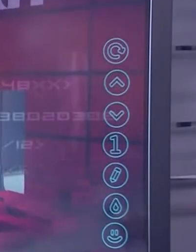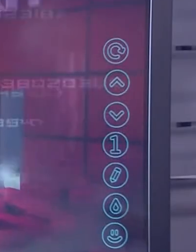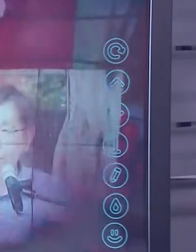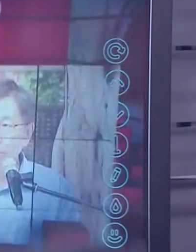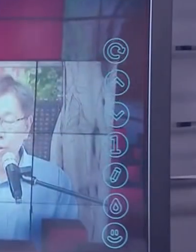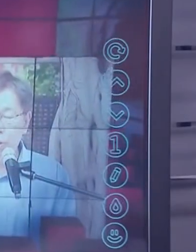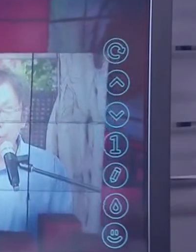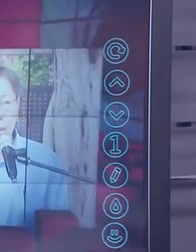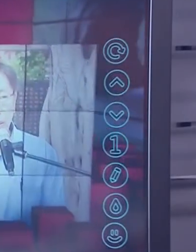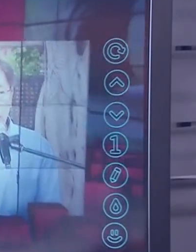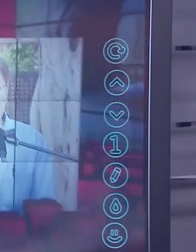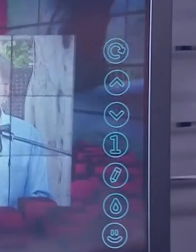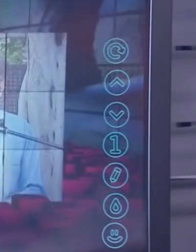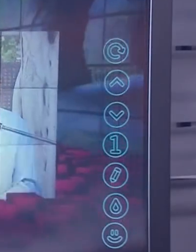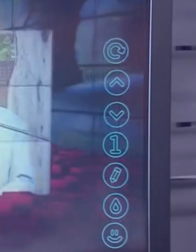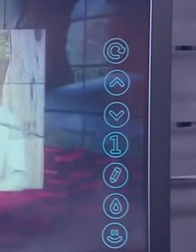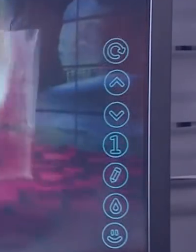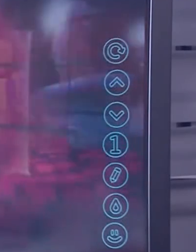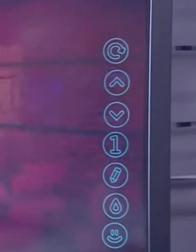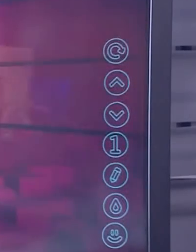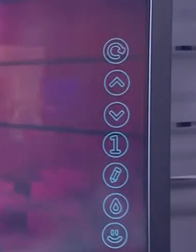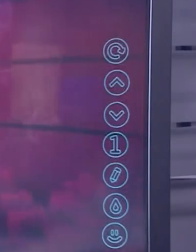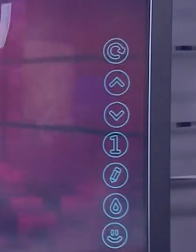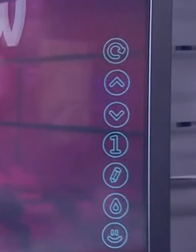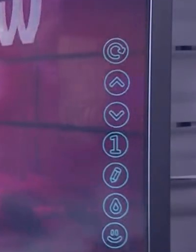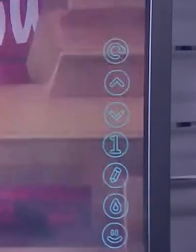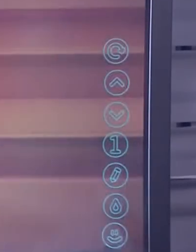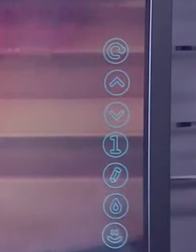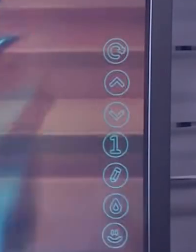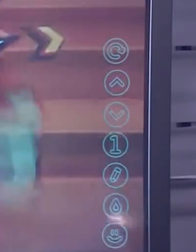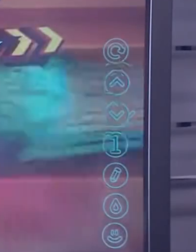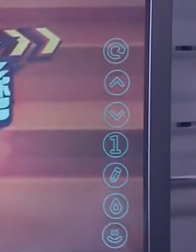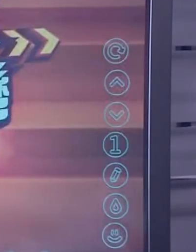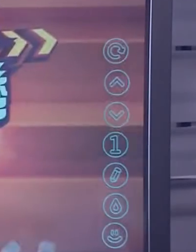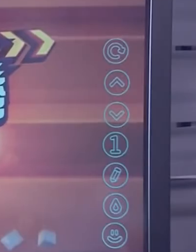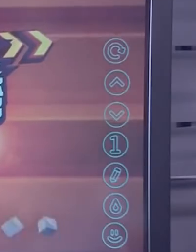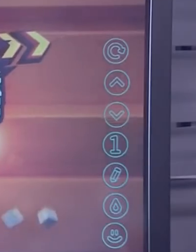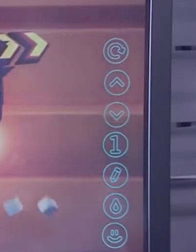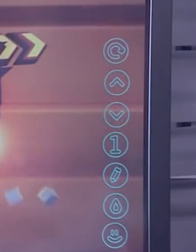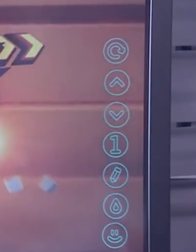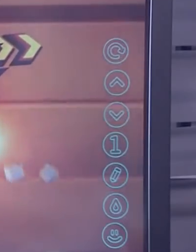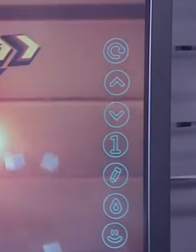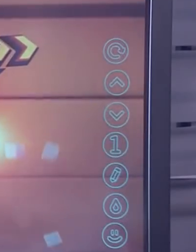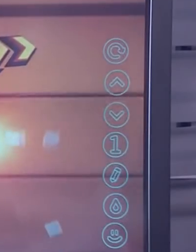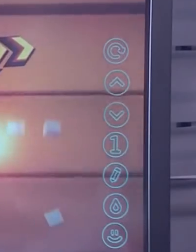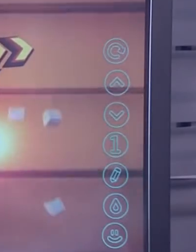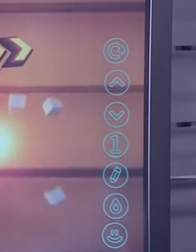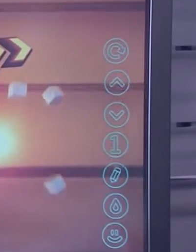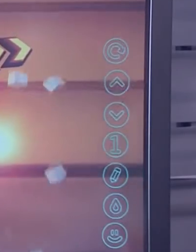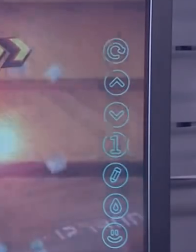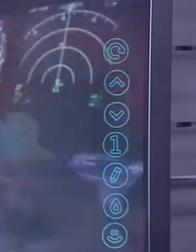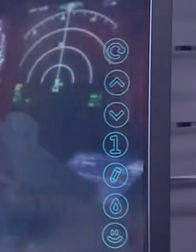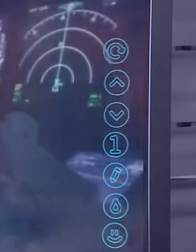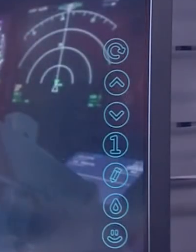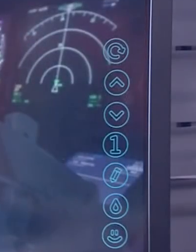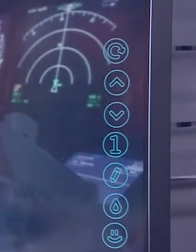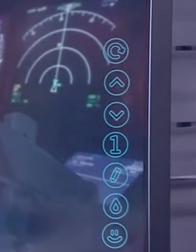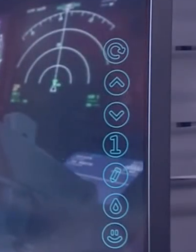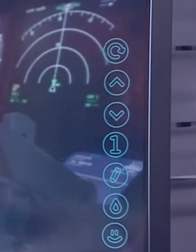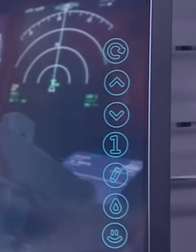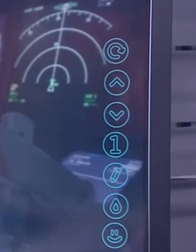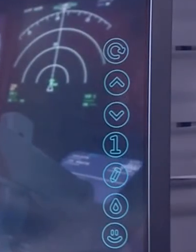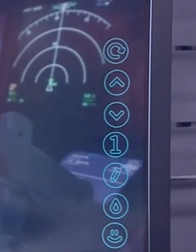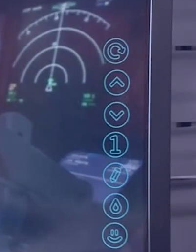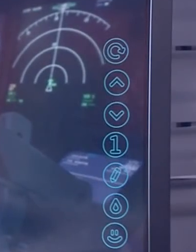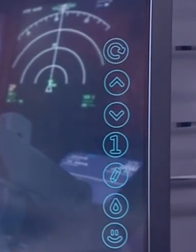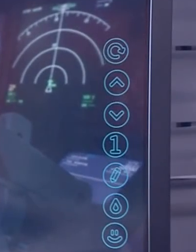朋友，大家好，大家午安，欢迎收看《前进新台湾》，我是许贵雅。今天我们在节目播出的时段哦，是非常非常的重要。你等一下一定爱怕好亏，因为